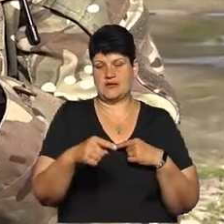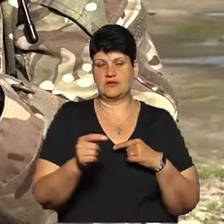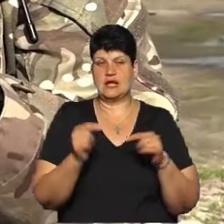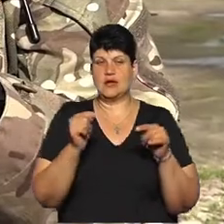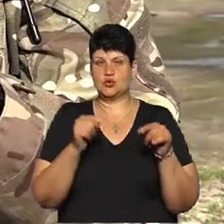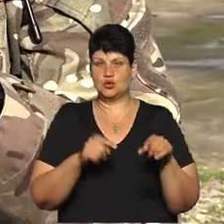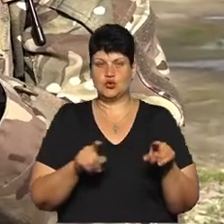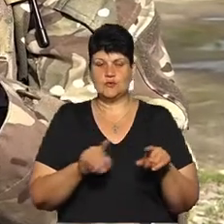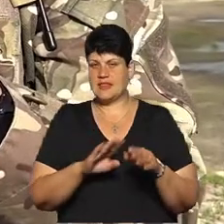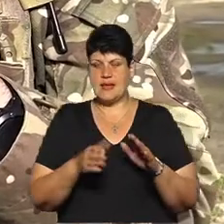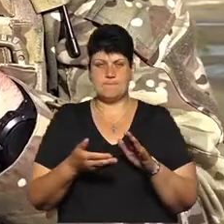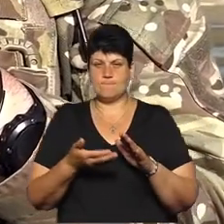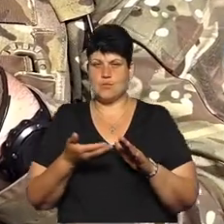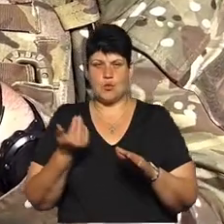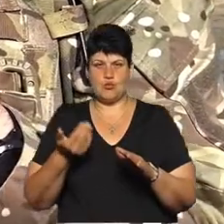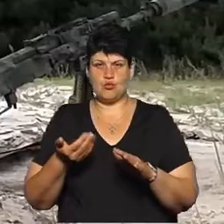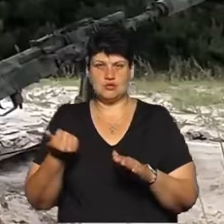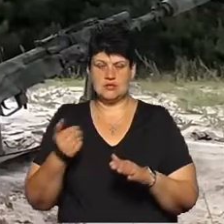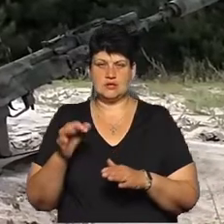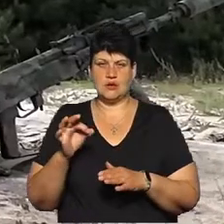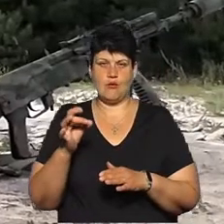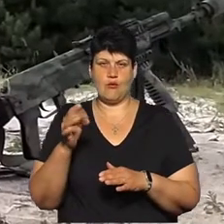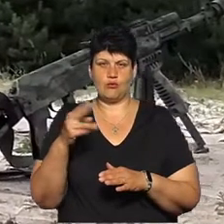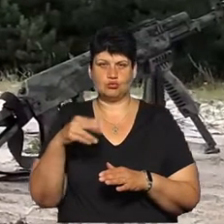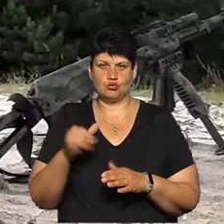не пропустити Орду в свій дім.